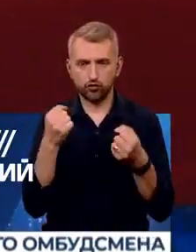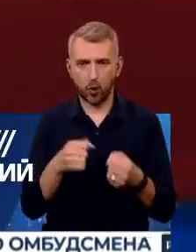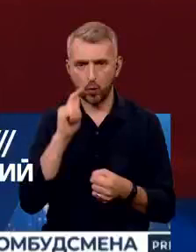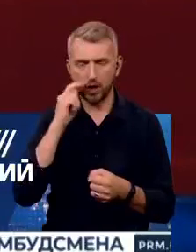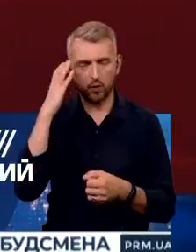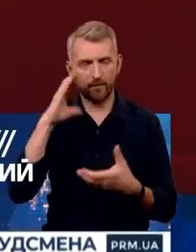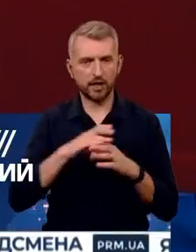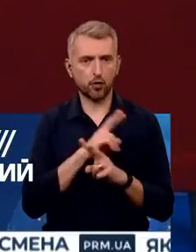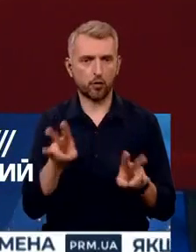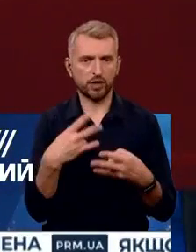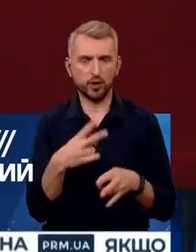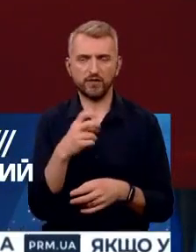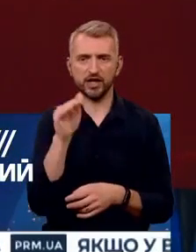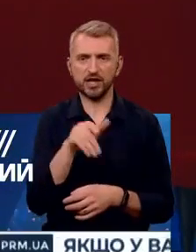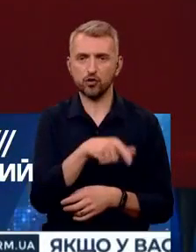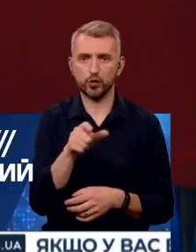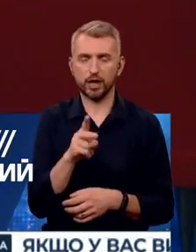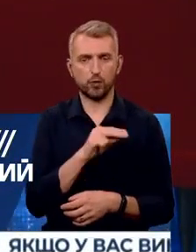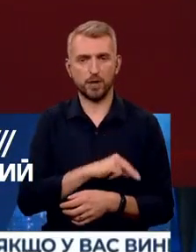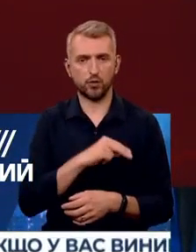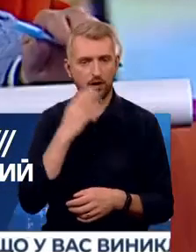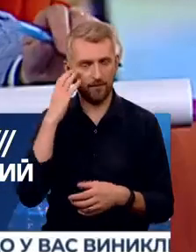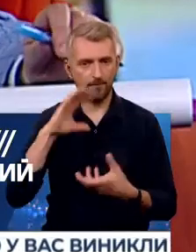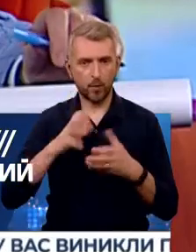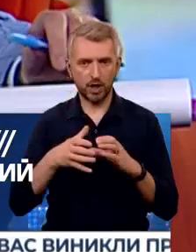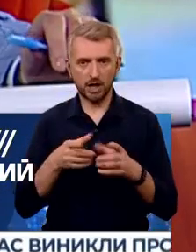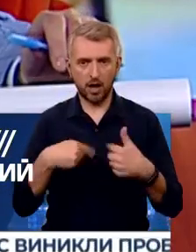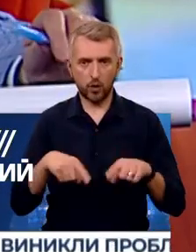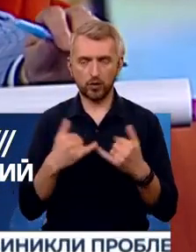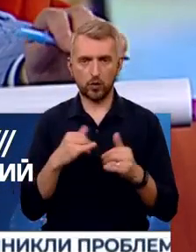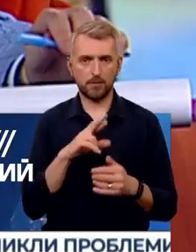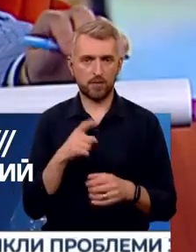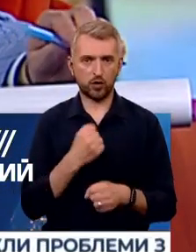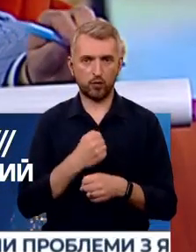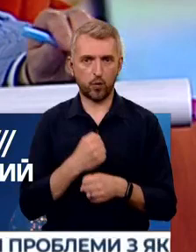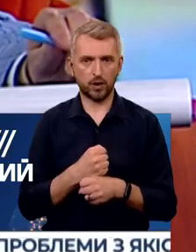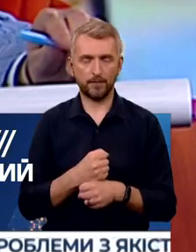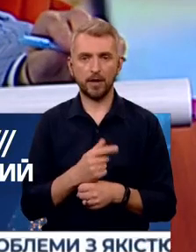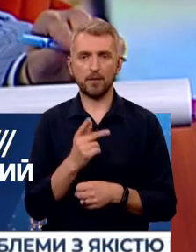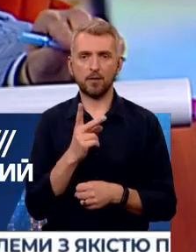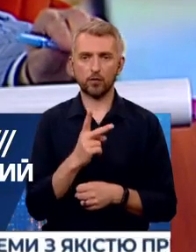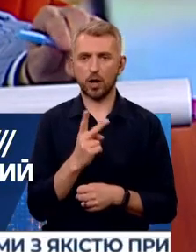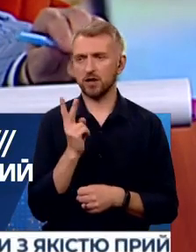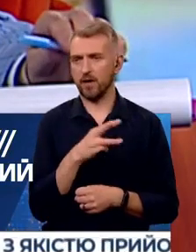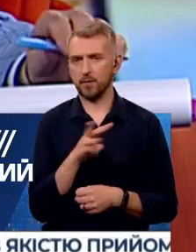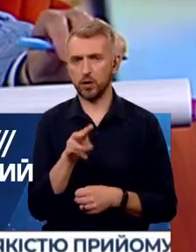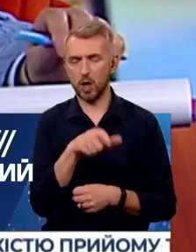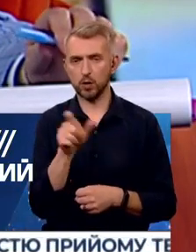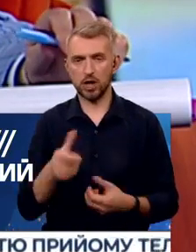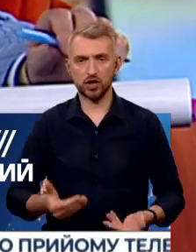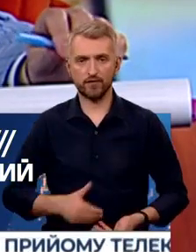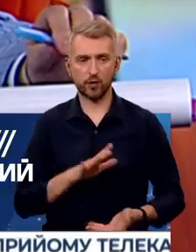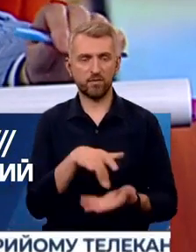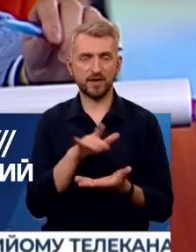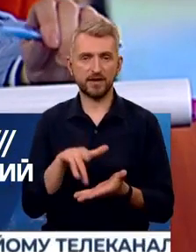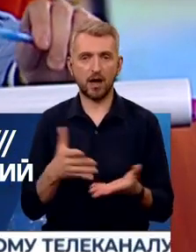потрібні. 200 тисяч людей, які працюють у вугільній галузі, сьогодні без роботи. 1,5-2 мільйони людей живуть у